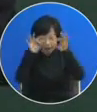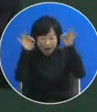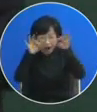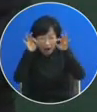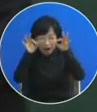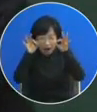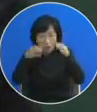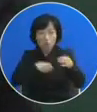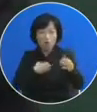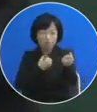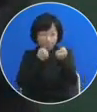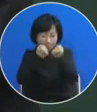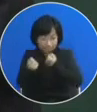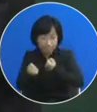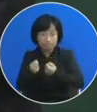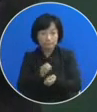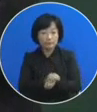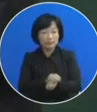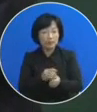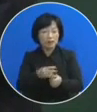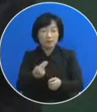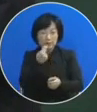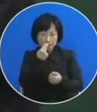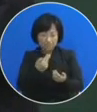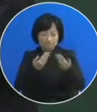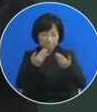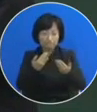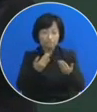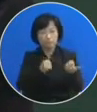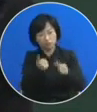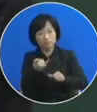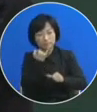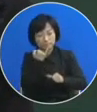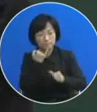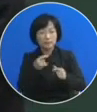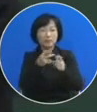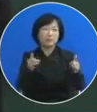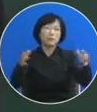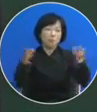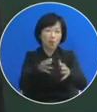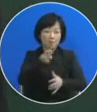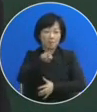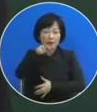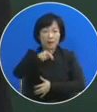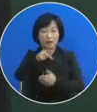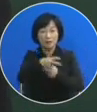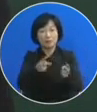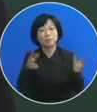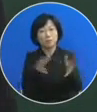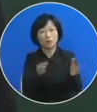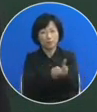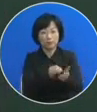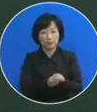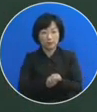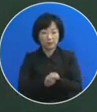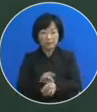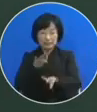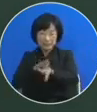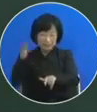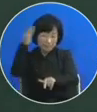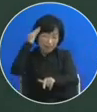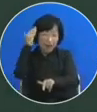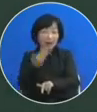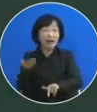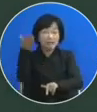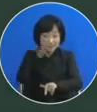followers gathered together and they staked their lives and devoted themselves constantly to prayer. 사단은 이렇게 방해하지만 하나님은 이걸 통해 진짜를 만들어내는 역사입니다.